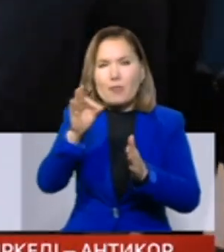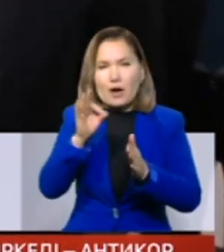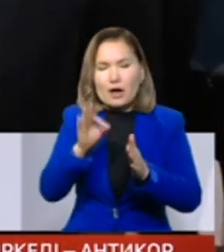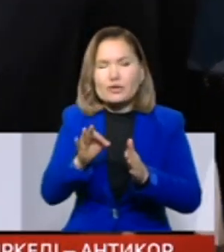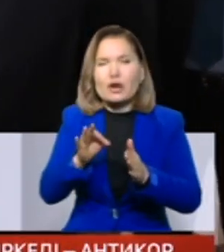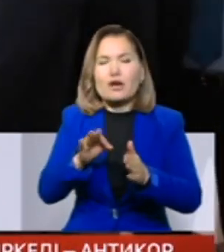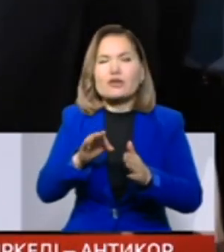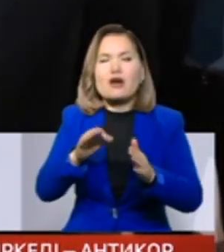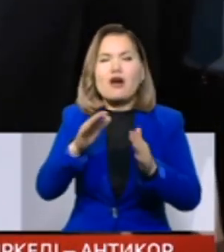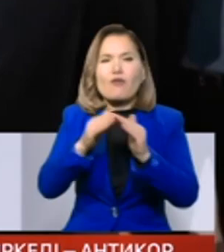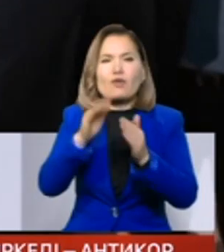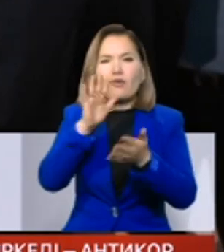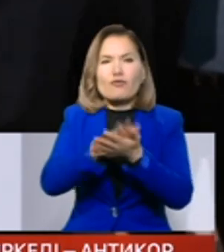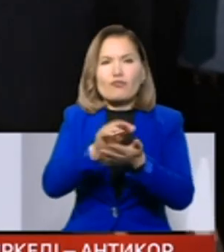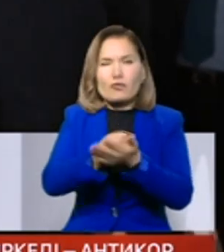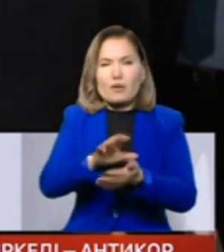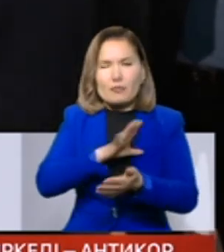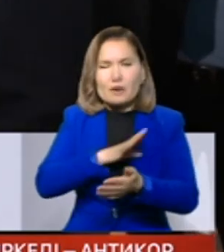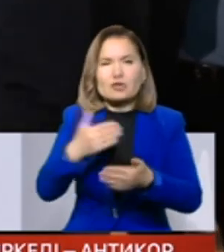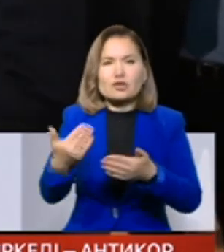тұруға жарамсыз деп танылды.